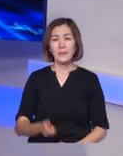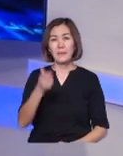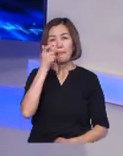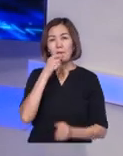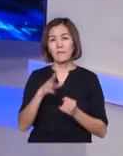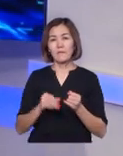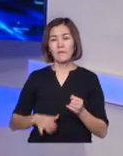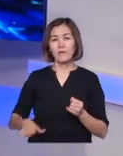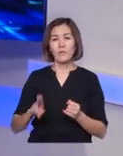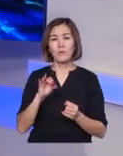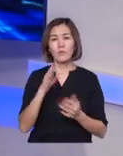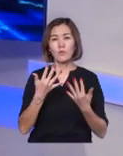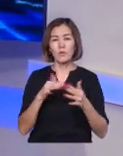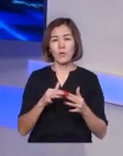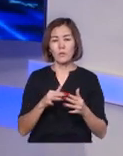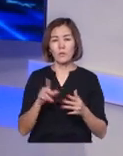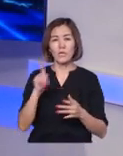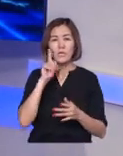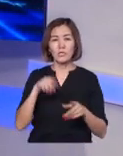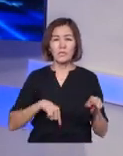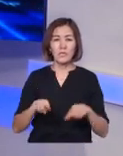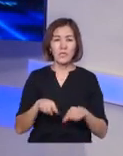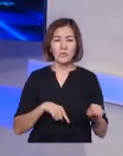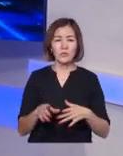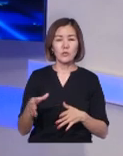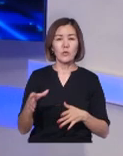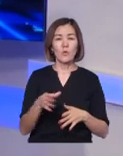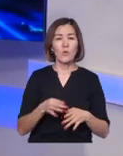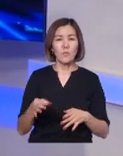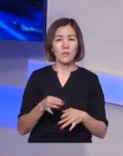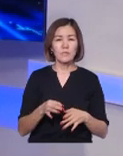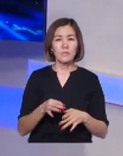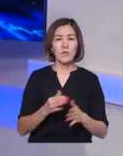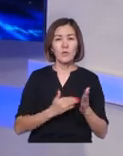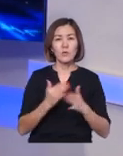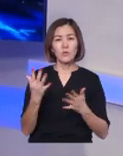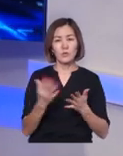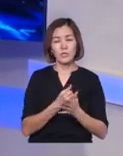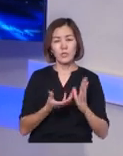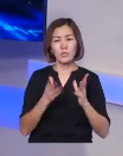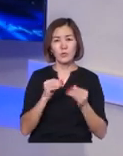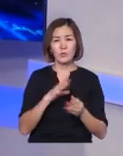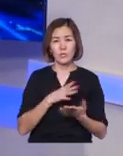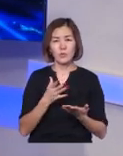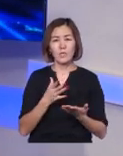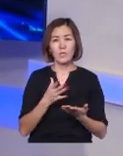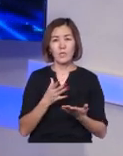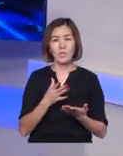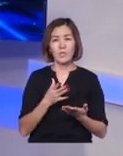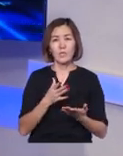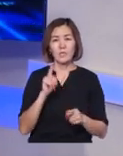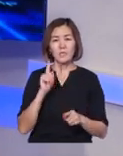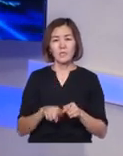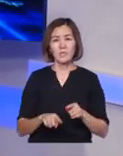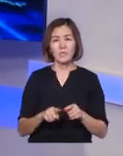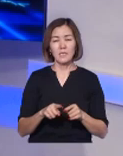Панфилов ауданы Қоңырөлең ауылының жас аяқ топшылары аудан облыс көлемінде жоғары нәтиже көрсетуде. Өрендер аздаған жылдың ішінде